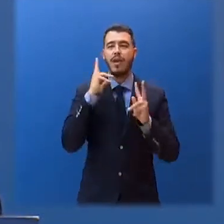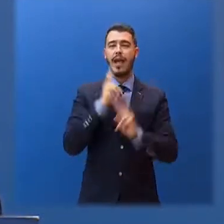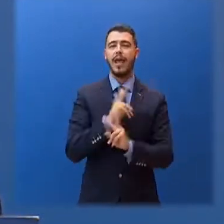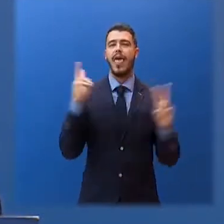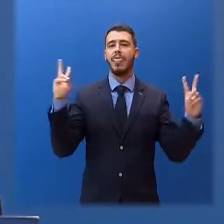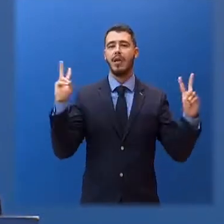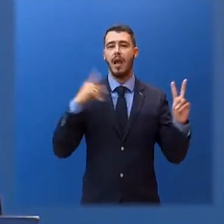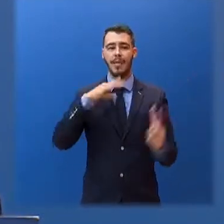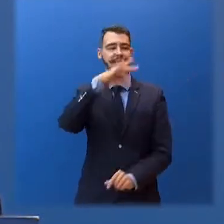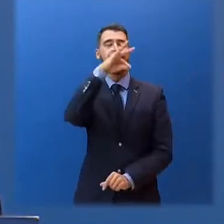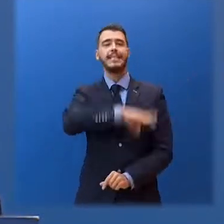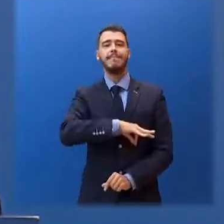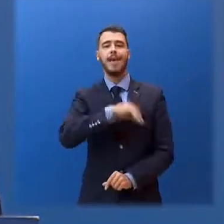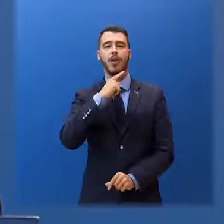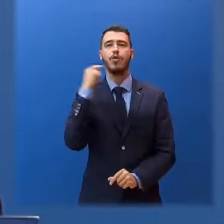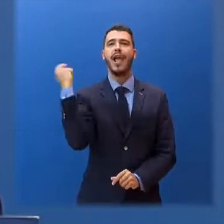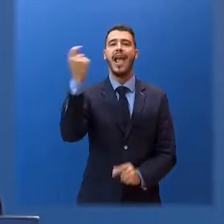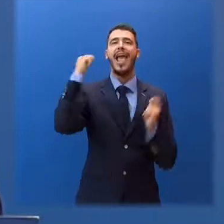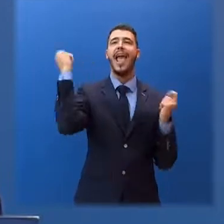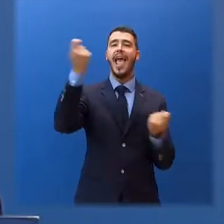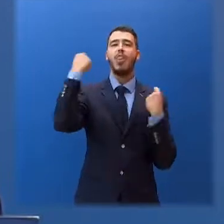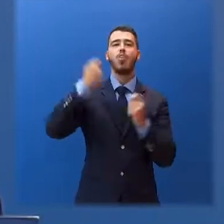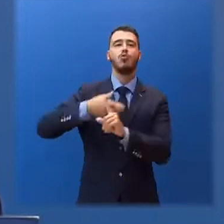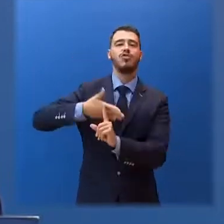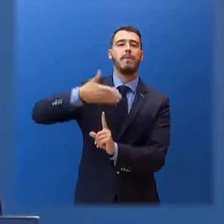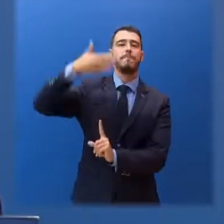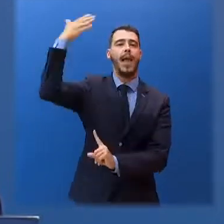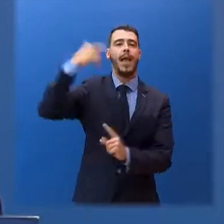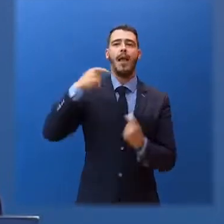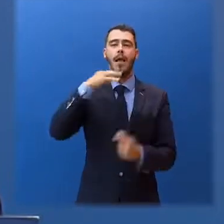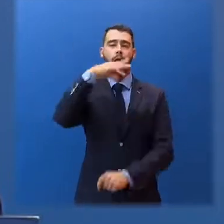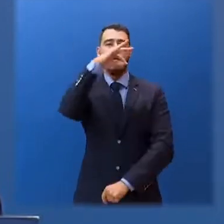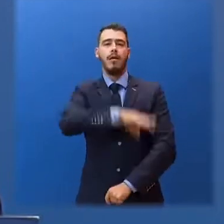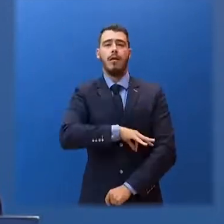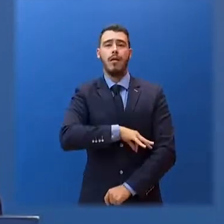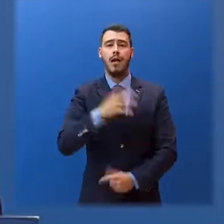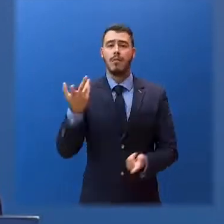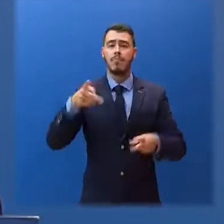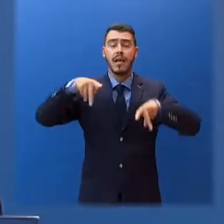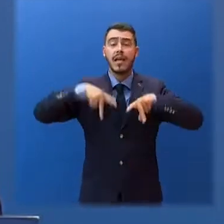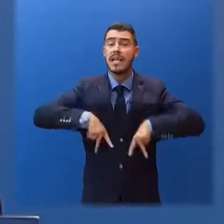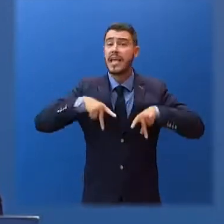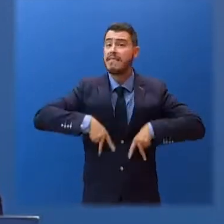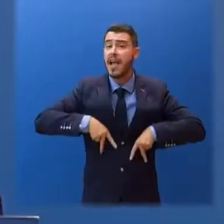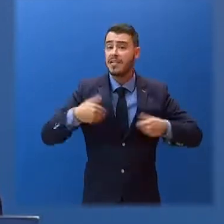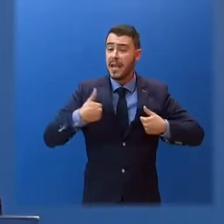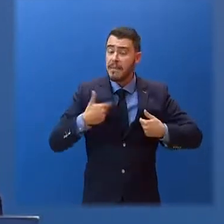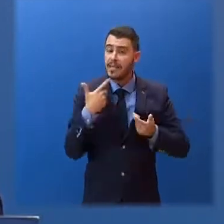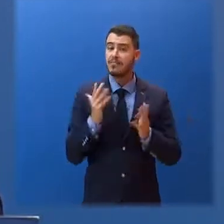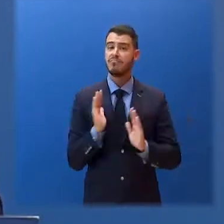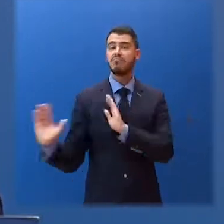είναι το εθνικό συμφέρον και ότι η εκάστοτε κυβέρνηση, θα πω μόνο για αυτή την κυβέρνηση, η εκάστοτε κυβέρνηση το προασπίζεται.